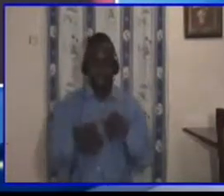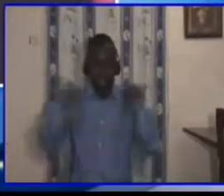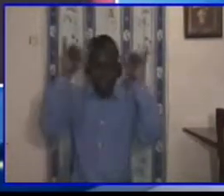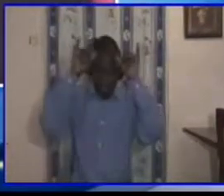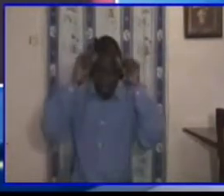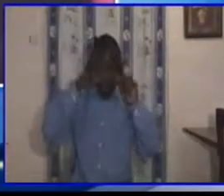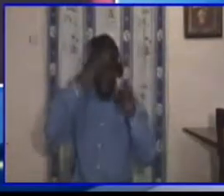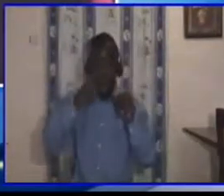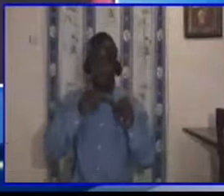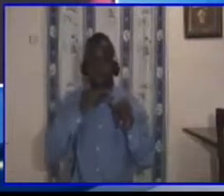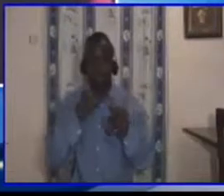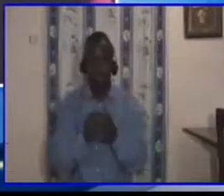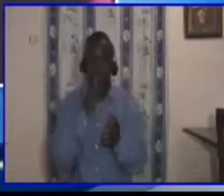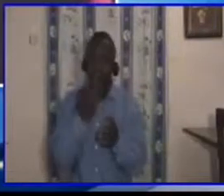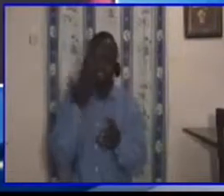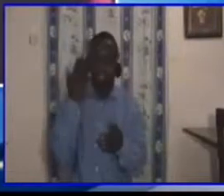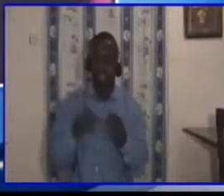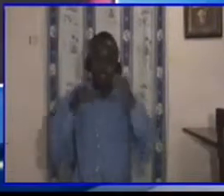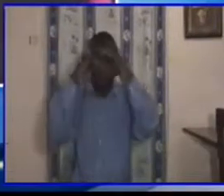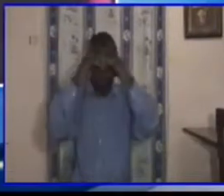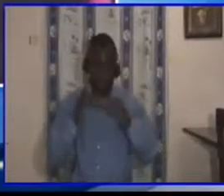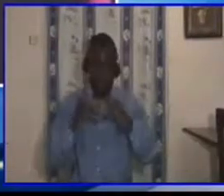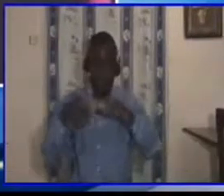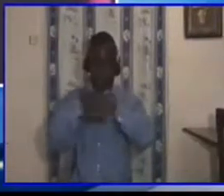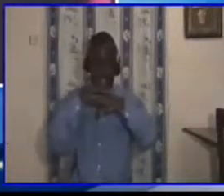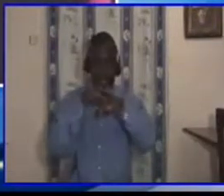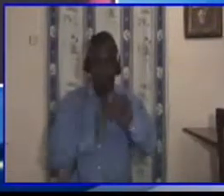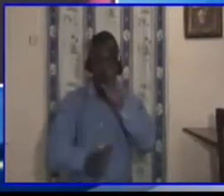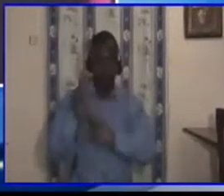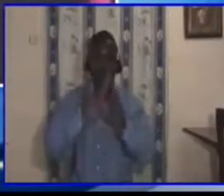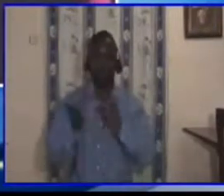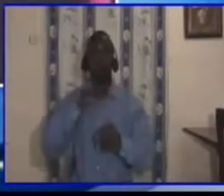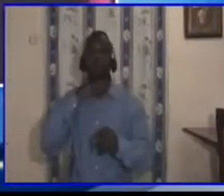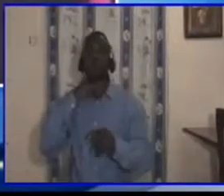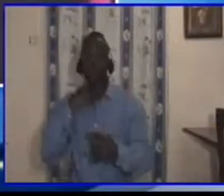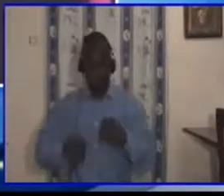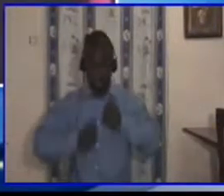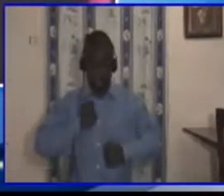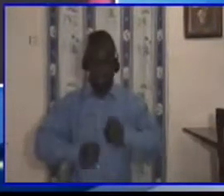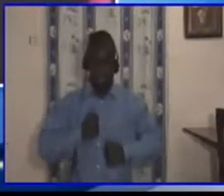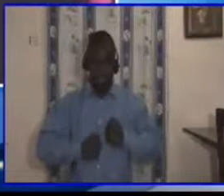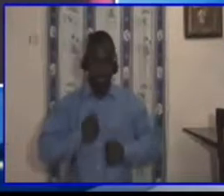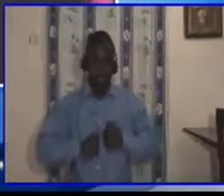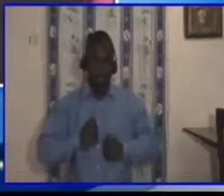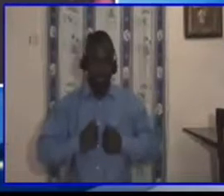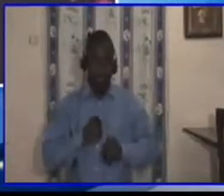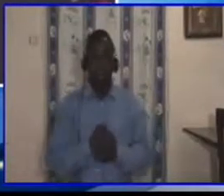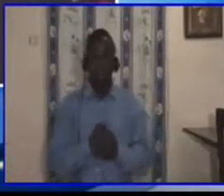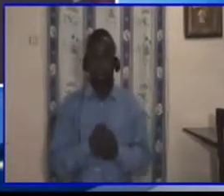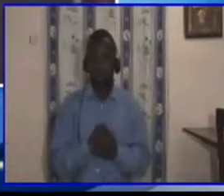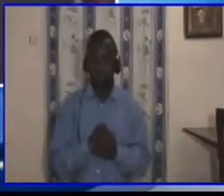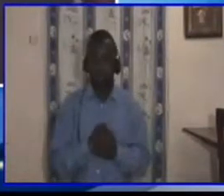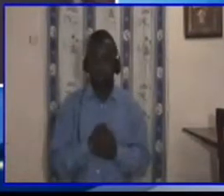infatti se il sangue dei tori e dei capri e la cenere di una giovenca a